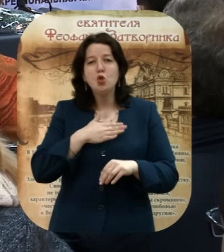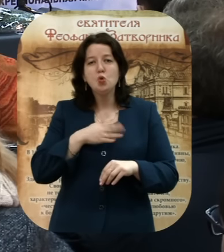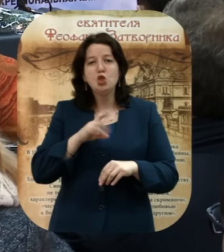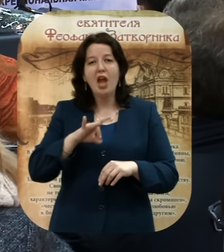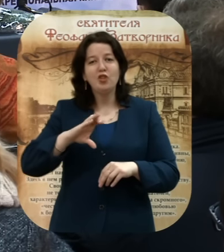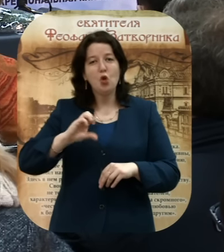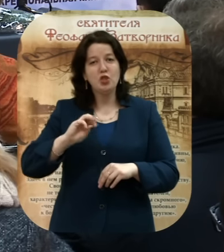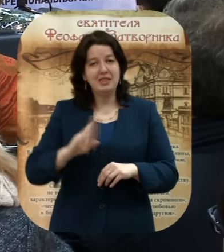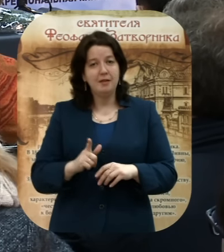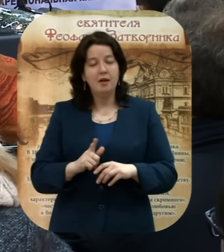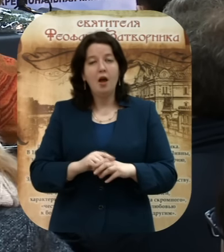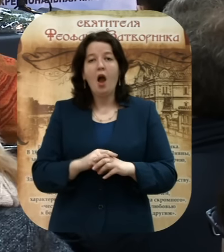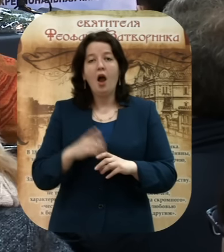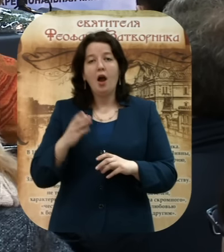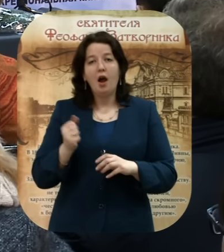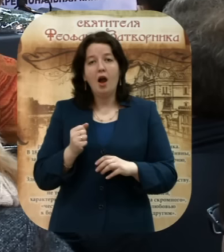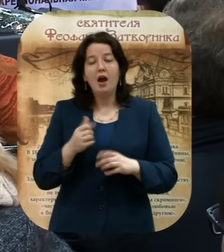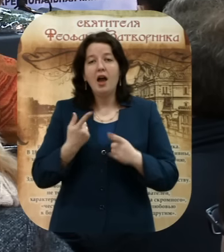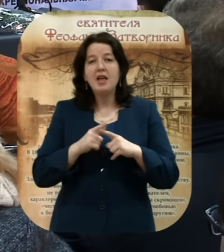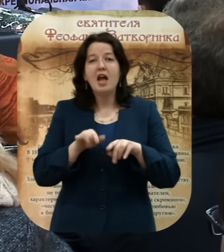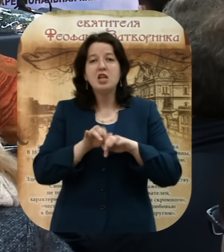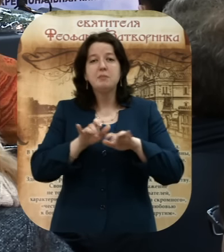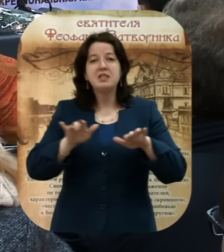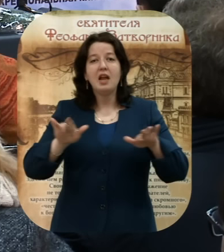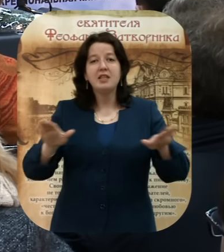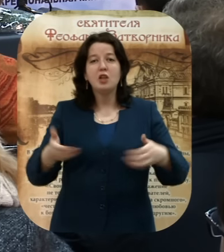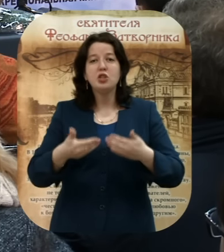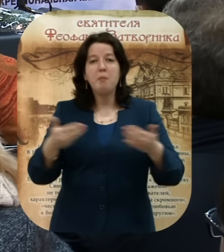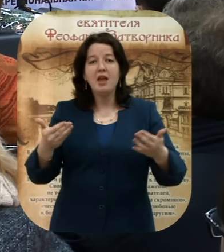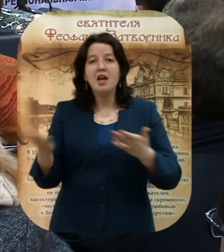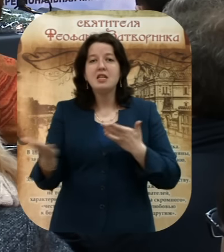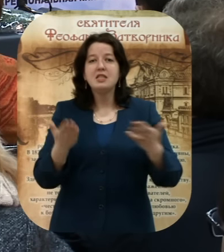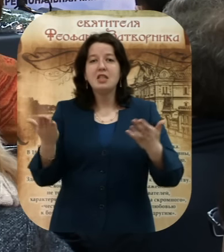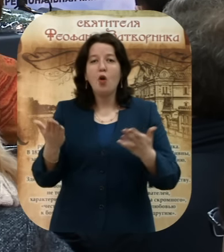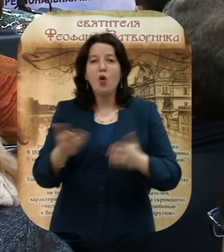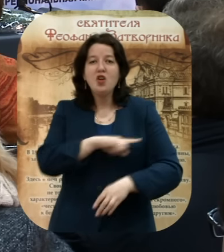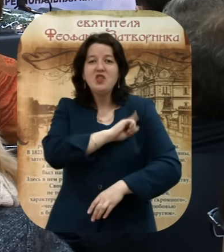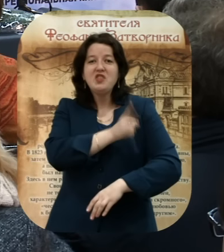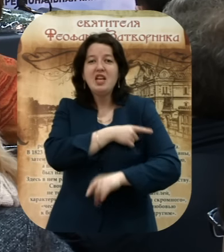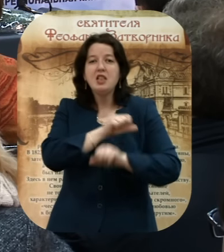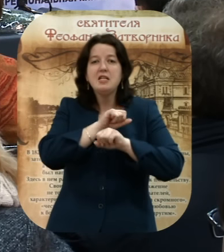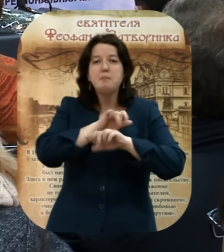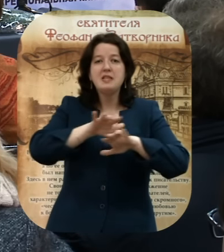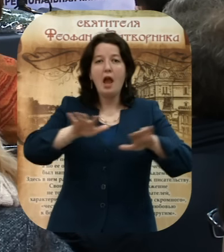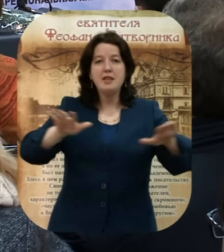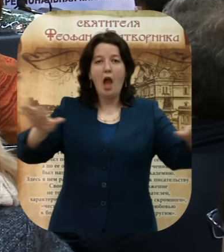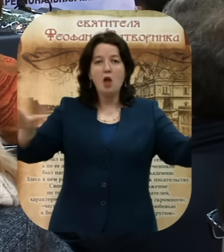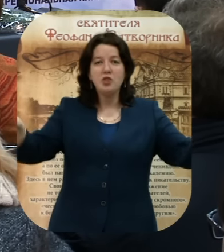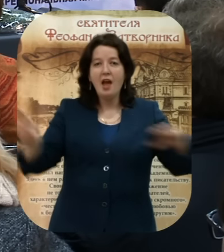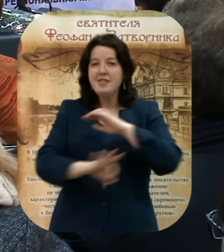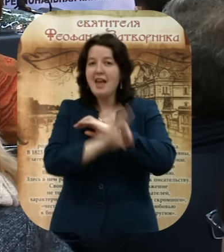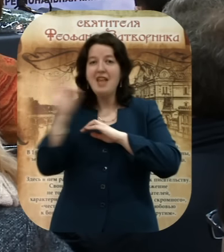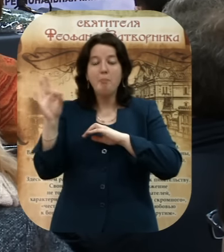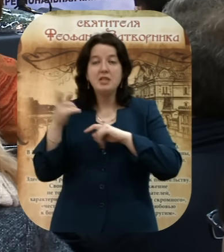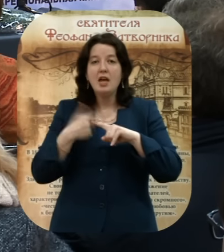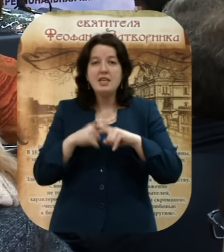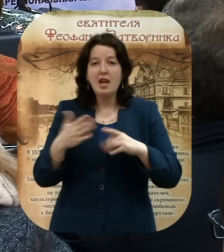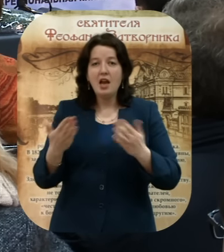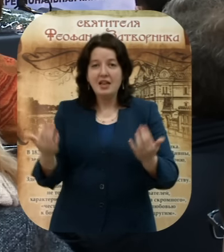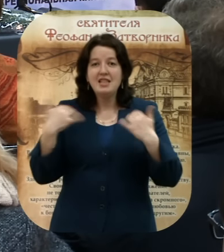душевность. Эта душевность распространяется теперь, посмотрите, с какой огромной силой, например, на Западе, и уже к нам хлынула